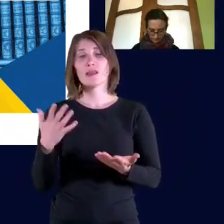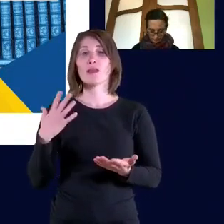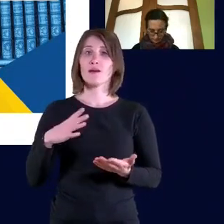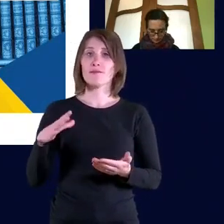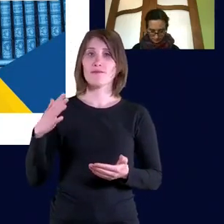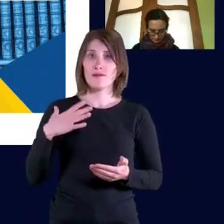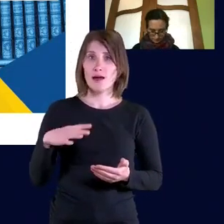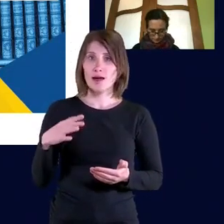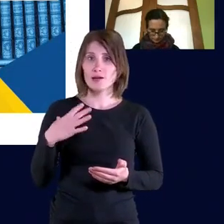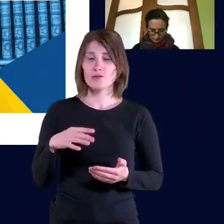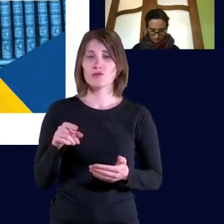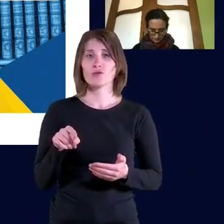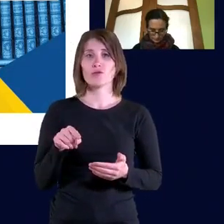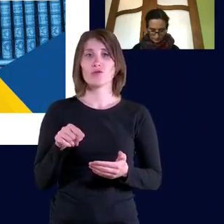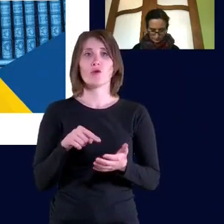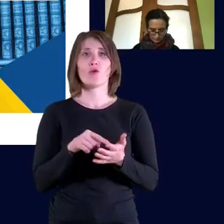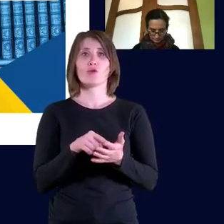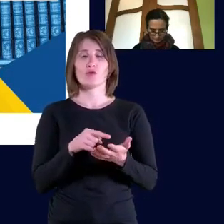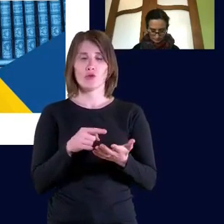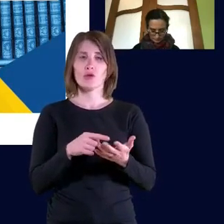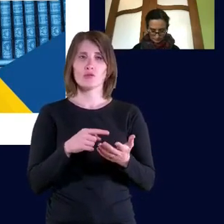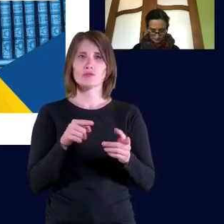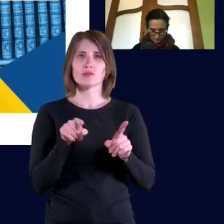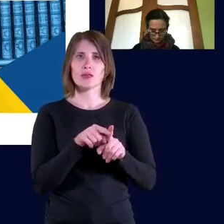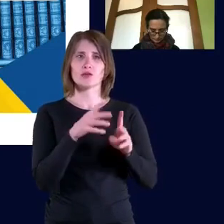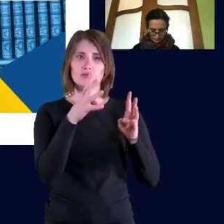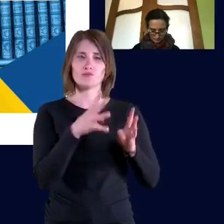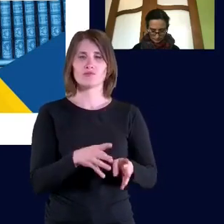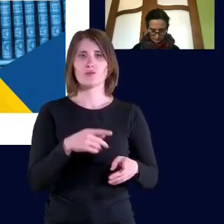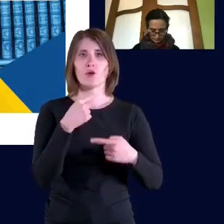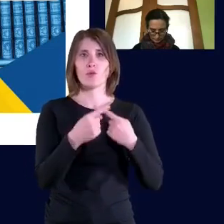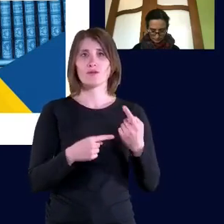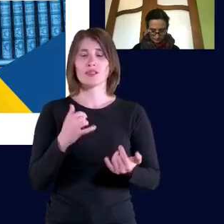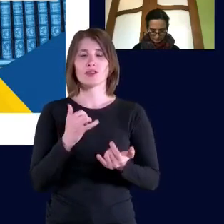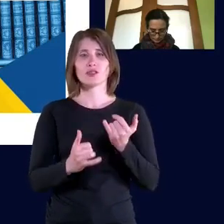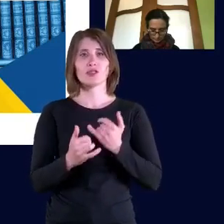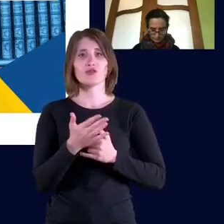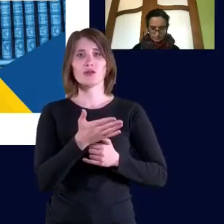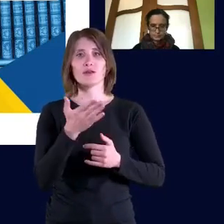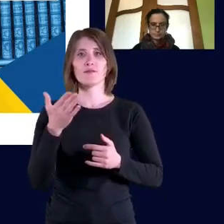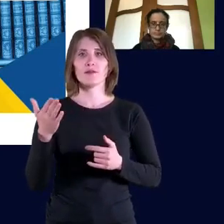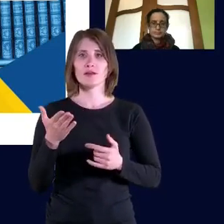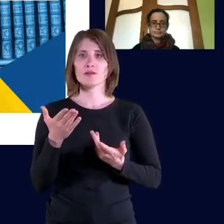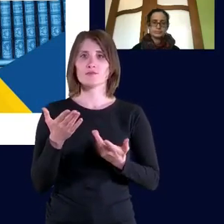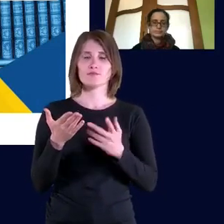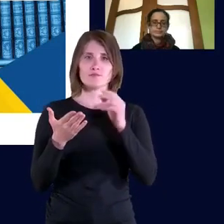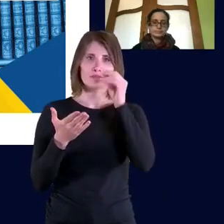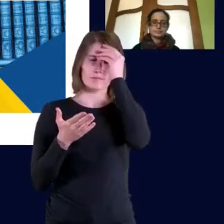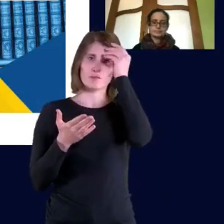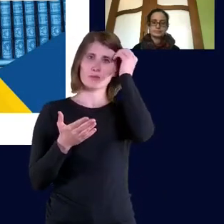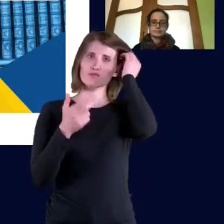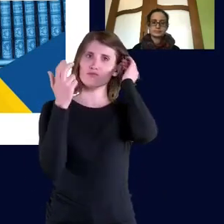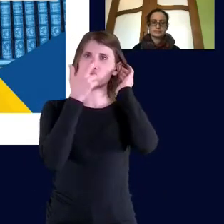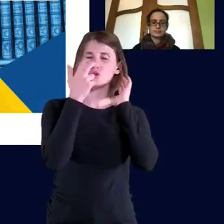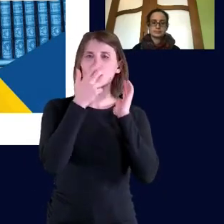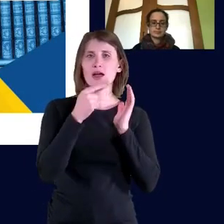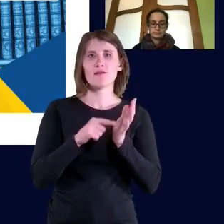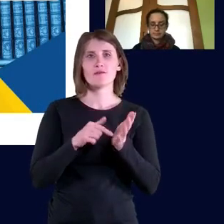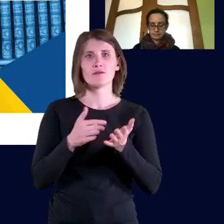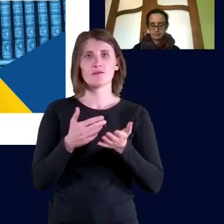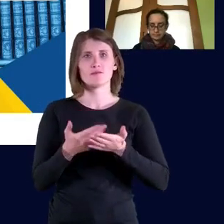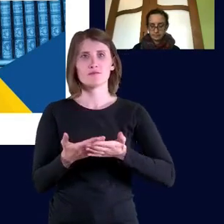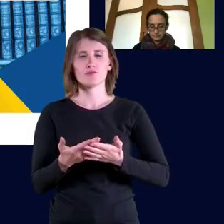się do niego rzeczywiście odnieść jeżeli interesują państwa właśnie również